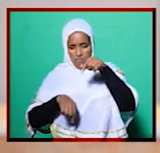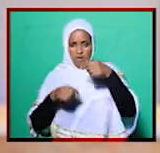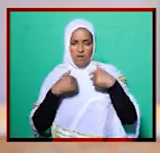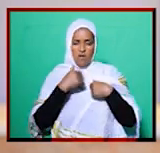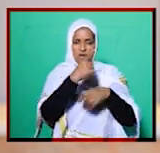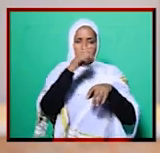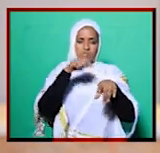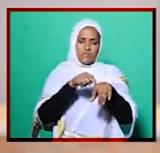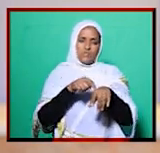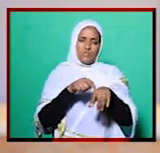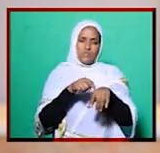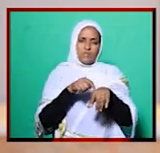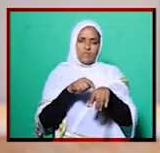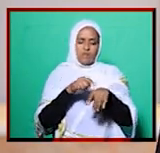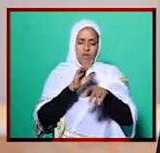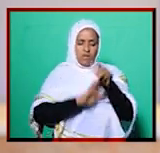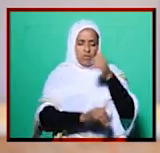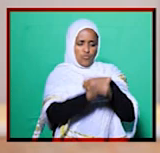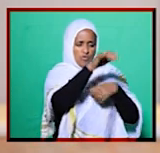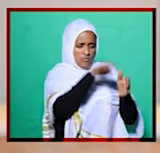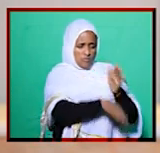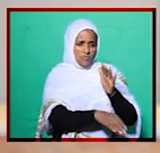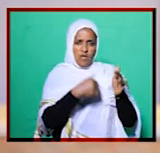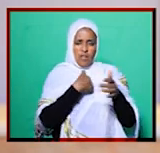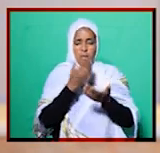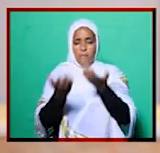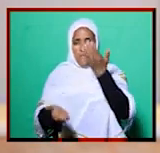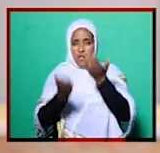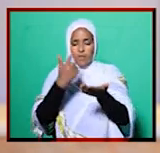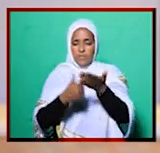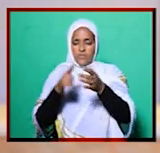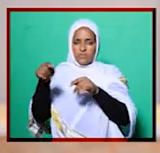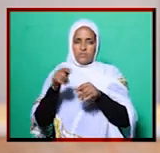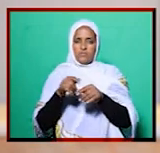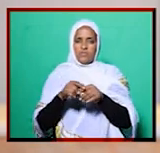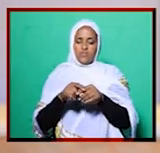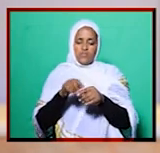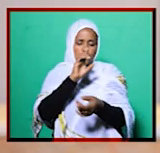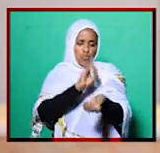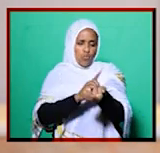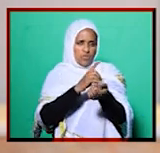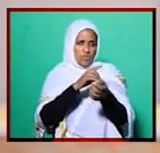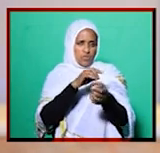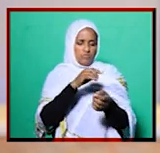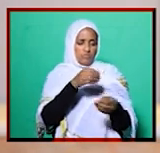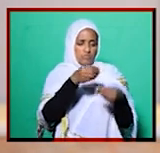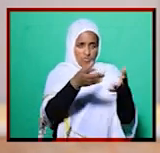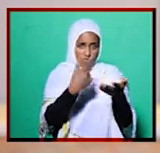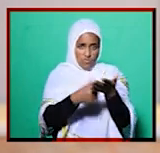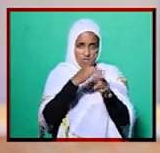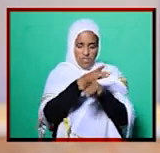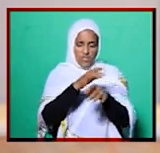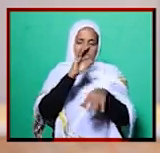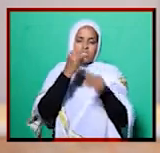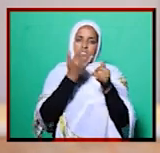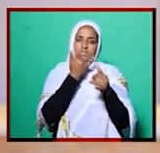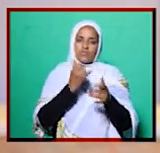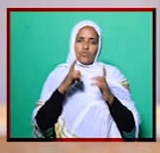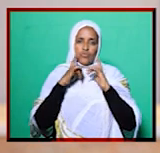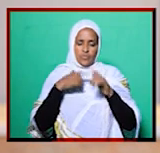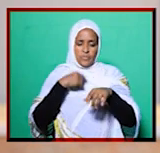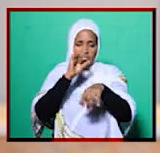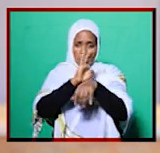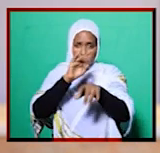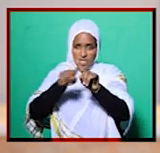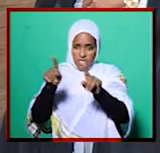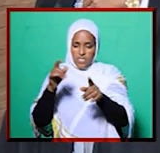በህክምና ስህተት አካለ ጎደሎ የሚሆን ሰው አለ። ምናልባት ህክምና ሰጪዎቹ ላይ ስህተት ሊኖር ይችላል። ቤተ ክርስቲያኒቷ ላይ ግን ቅድም እንደተባለው ስህተት